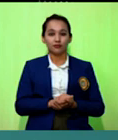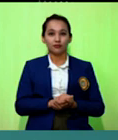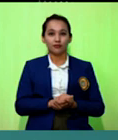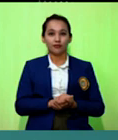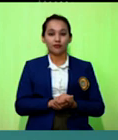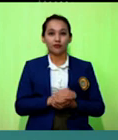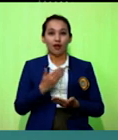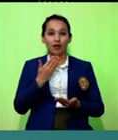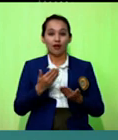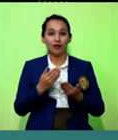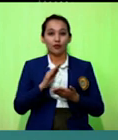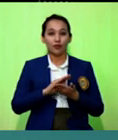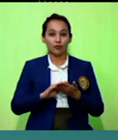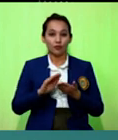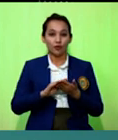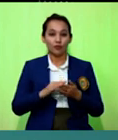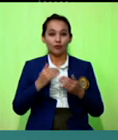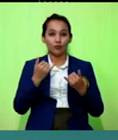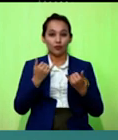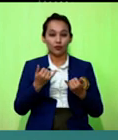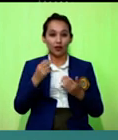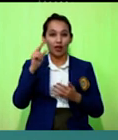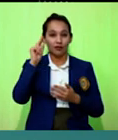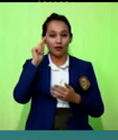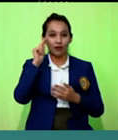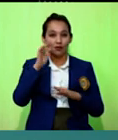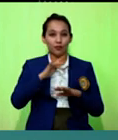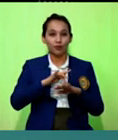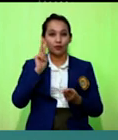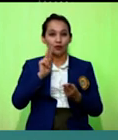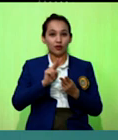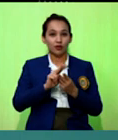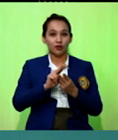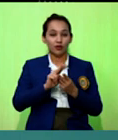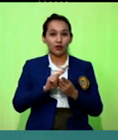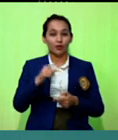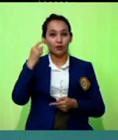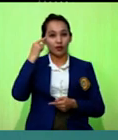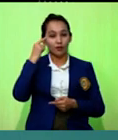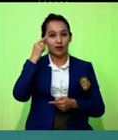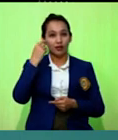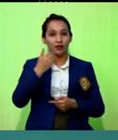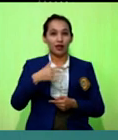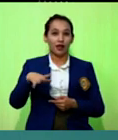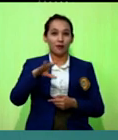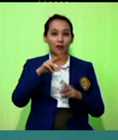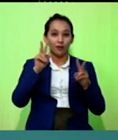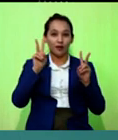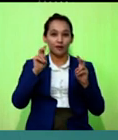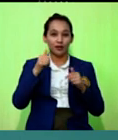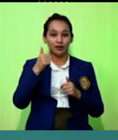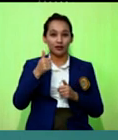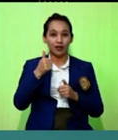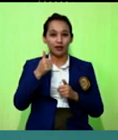Unday bo'lsa, bolajonlar, shu bilan darsimiz o'z nihoyasiga yetdi. O'ylaymanki, siz barcha mavzularni